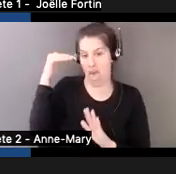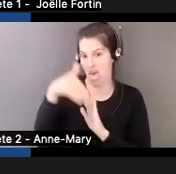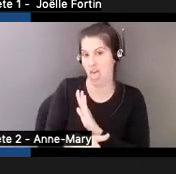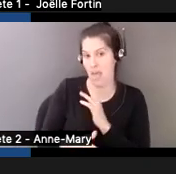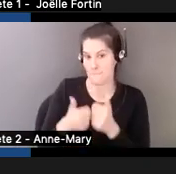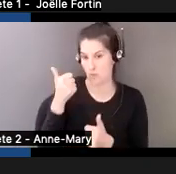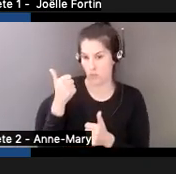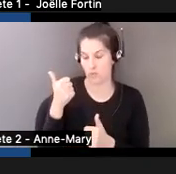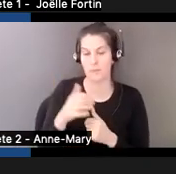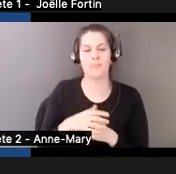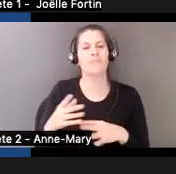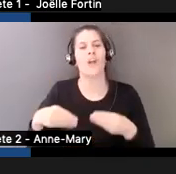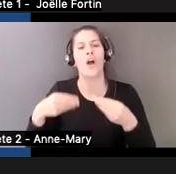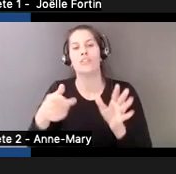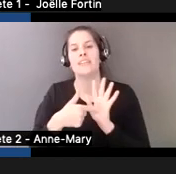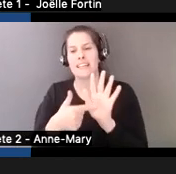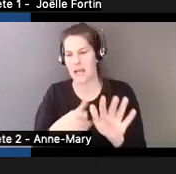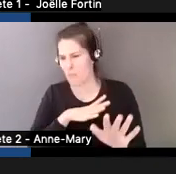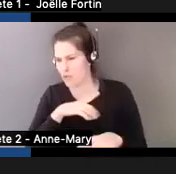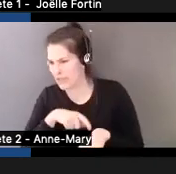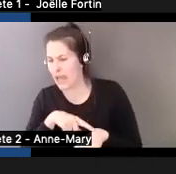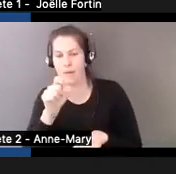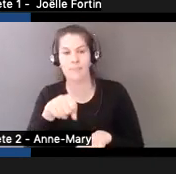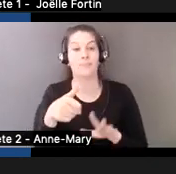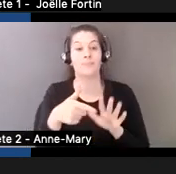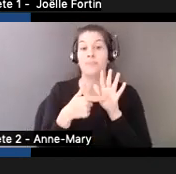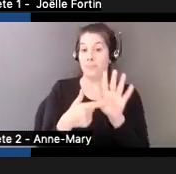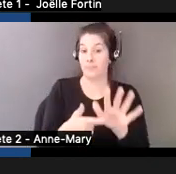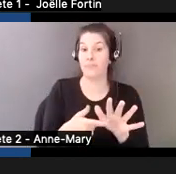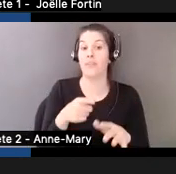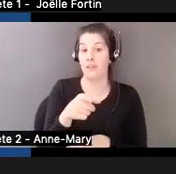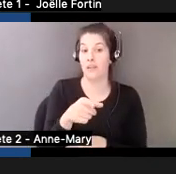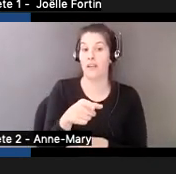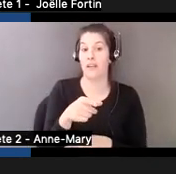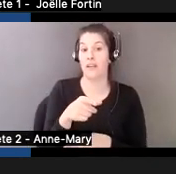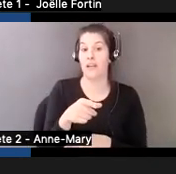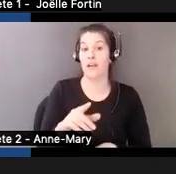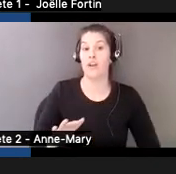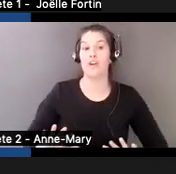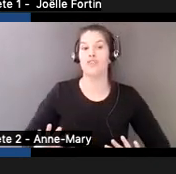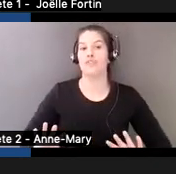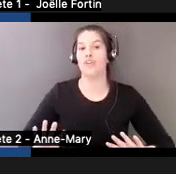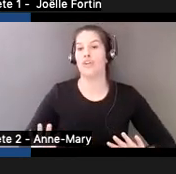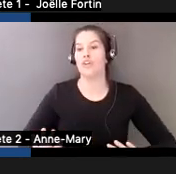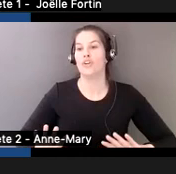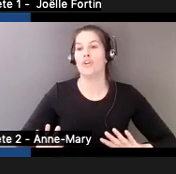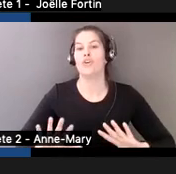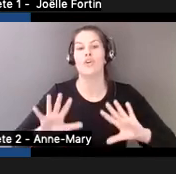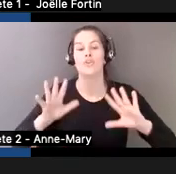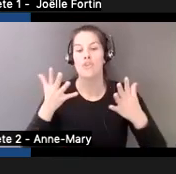Je vous donne un petit exemple, on a le temps. Regardez attentivement comment on applique quelques principes de la méthode